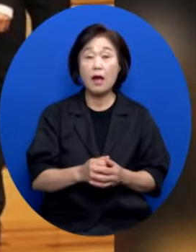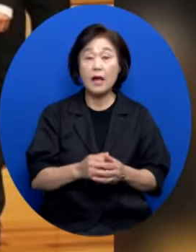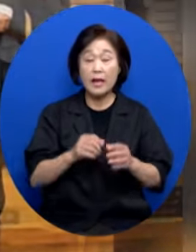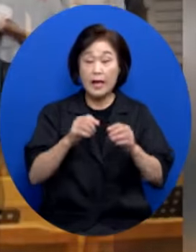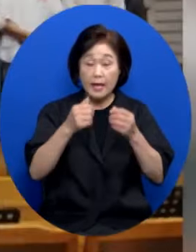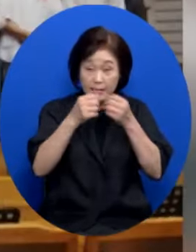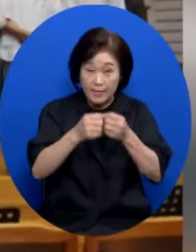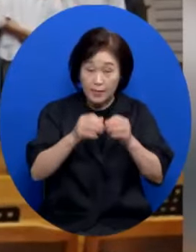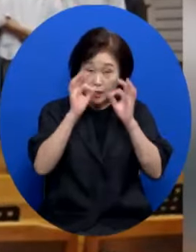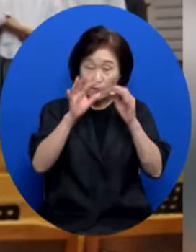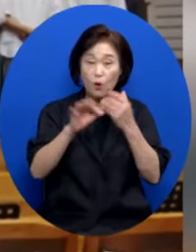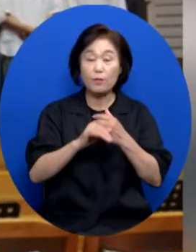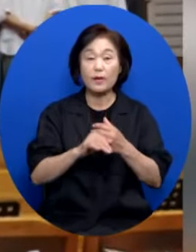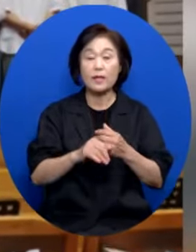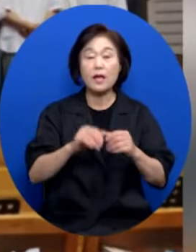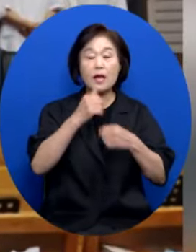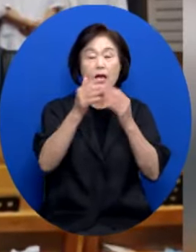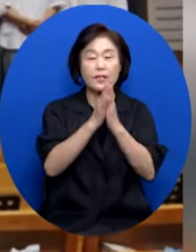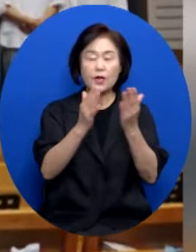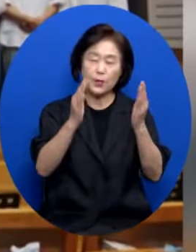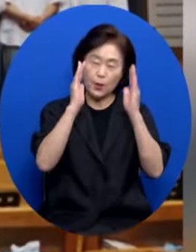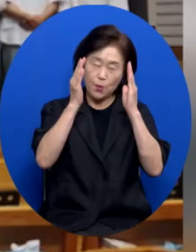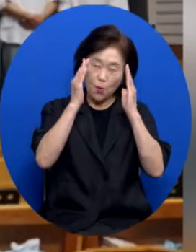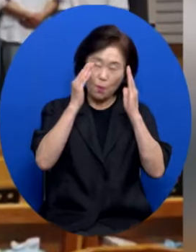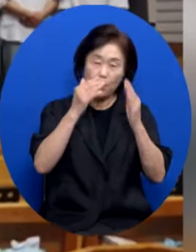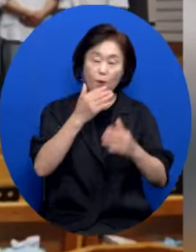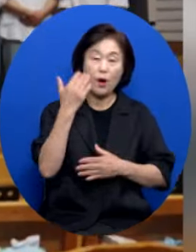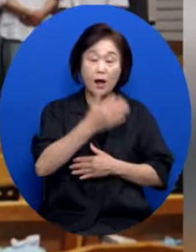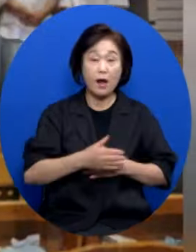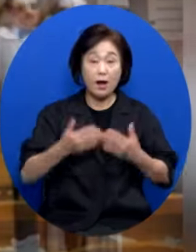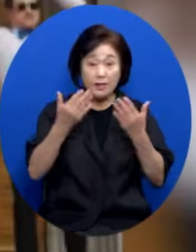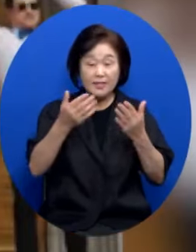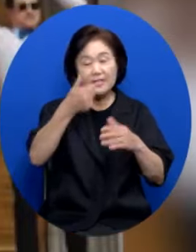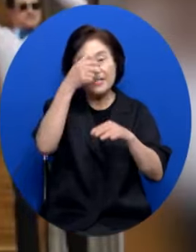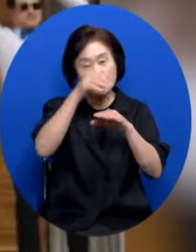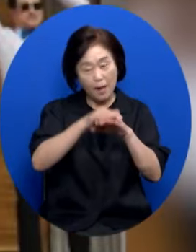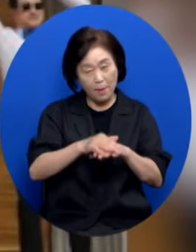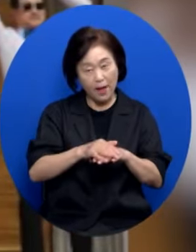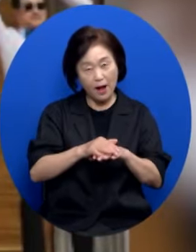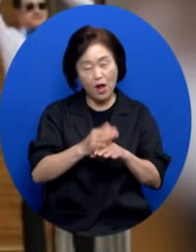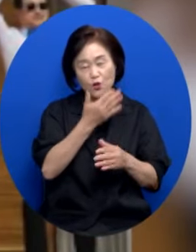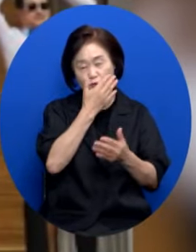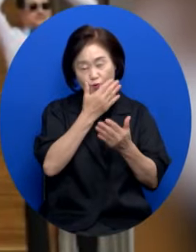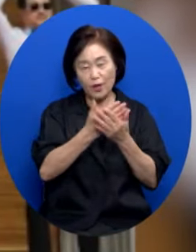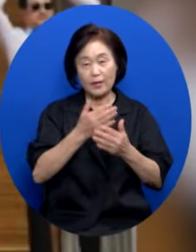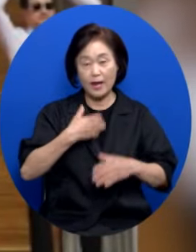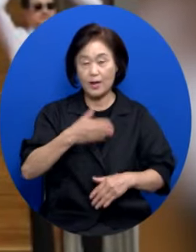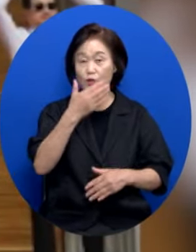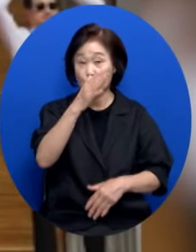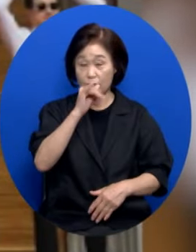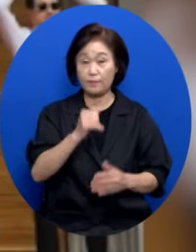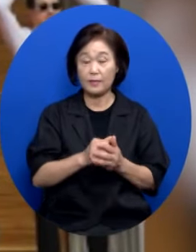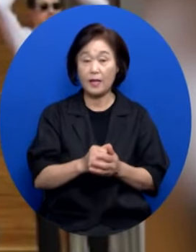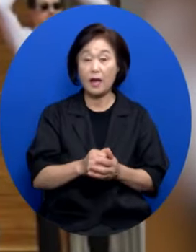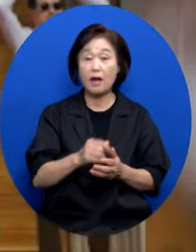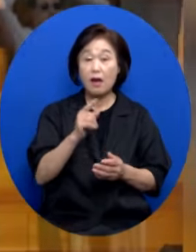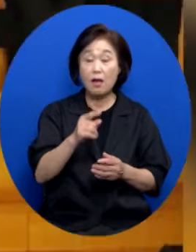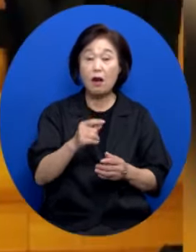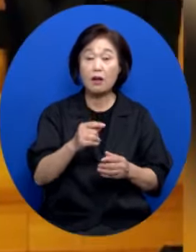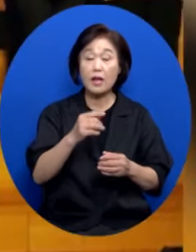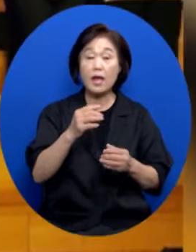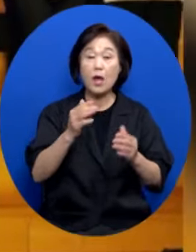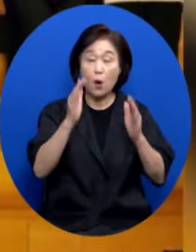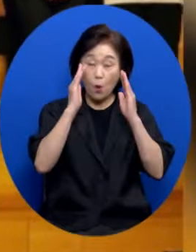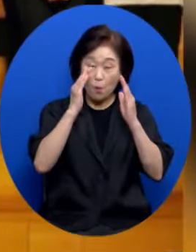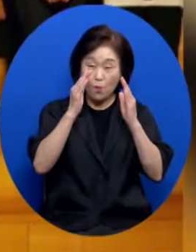보면 활발한 성경 공부와 헌신 예배가 키워드임을 알 수 있습니다. 성경 공부라는 한 기수가 졸업하려면 4년여가